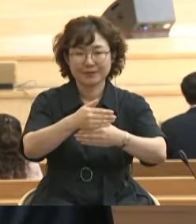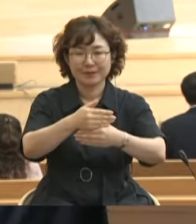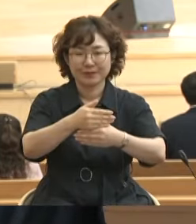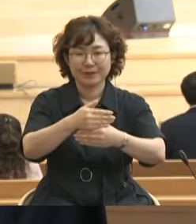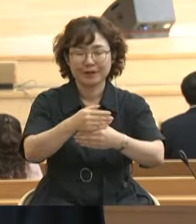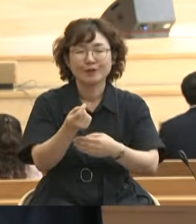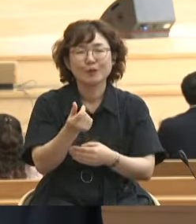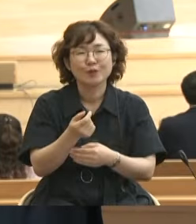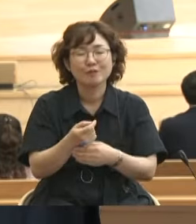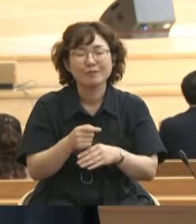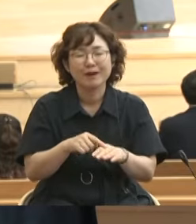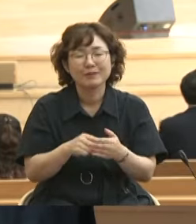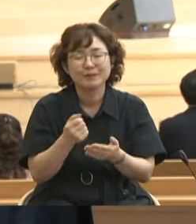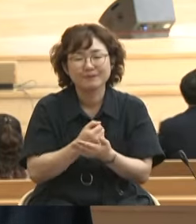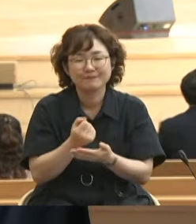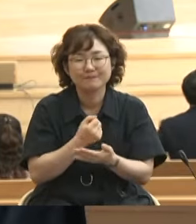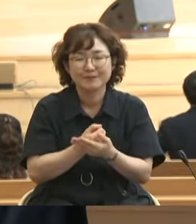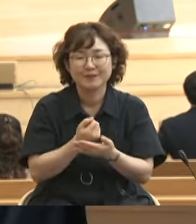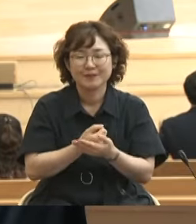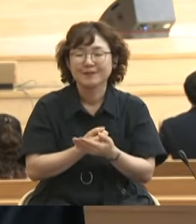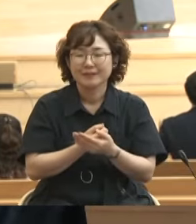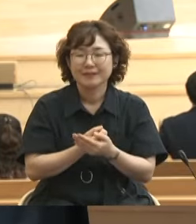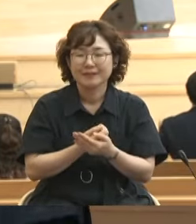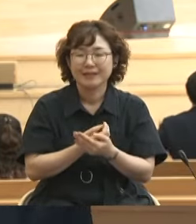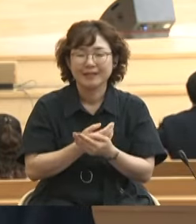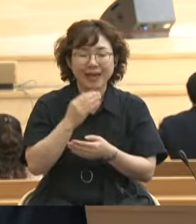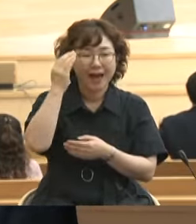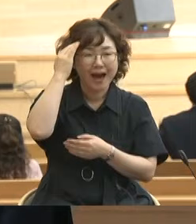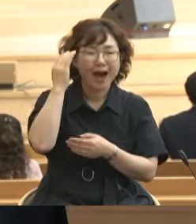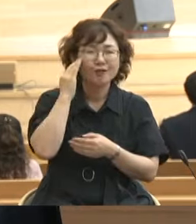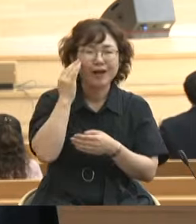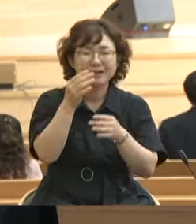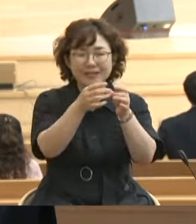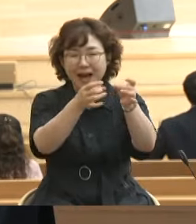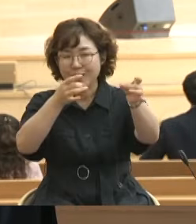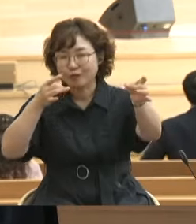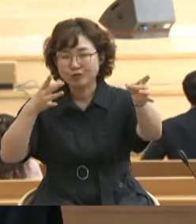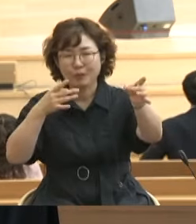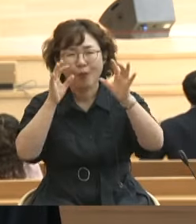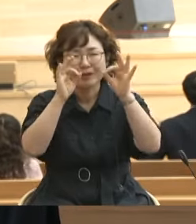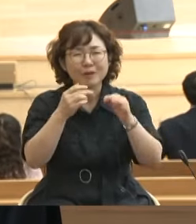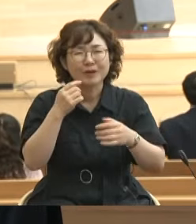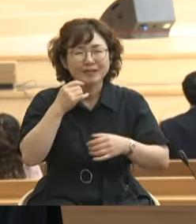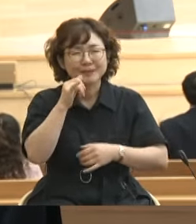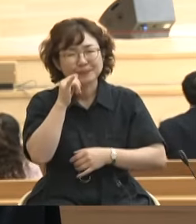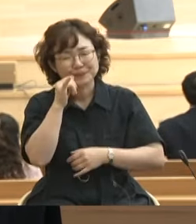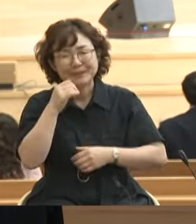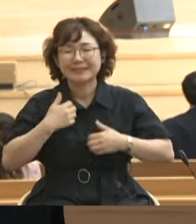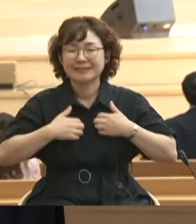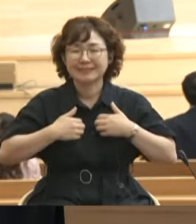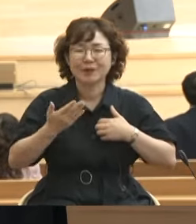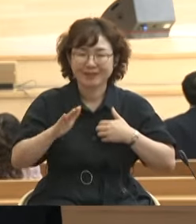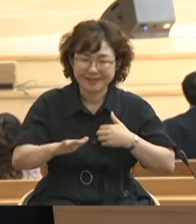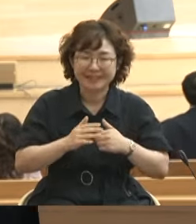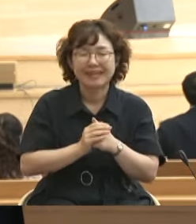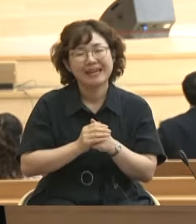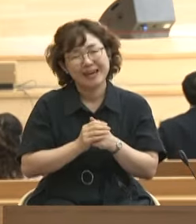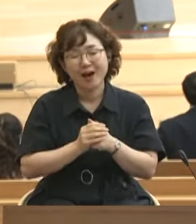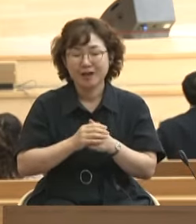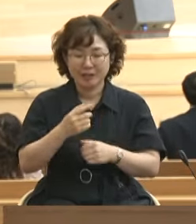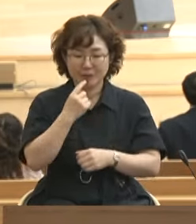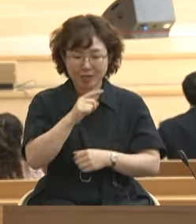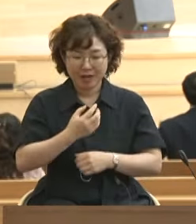좀 허전하기도 합니다. 한국 양궁을 보는 그런 날씨 있었잖아요. 그렇죠? 금메달이 다섯